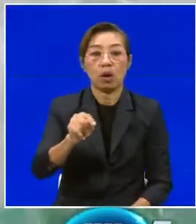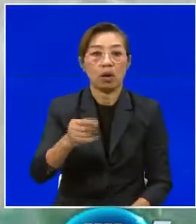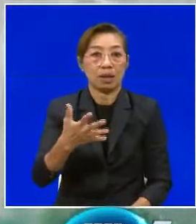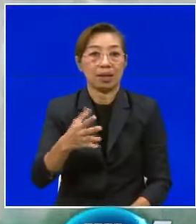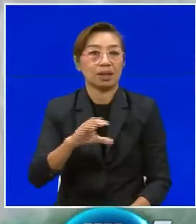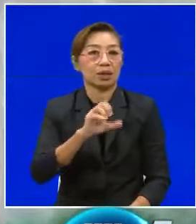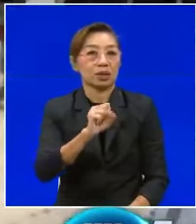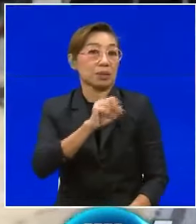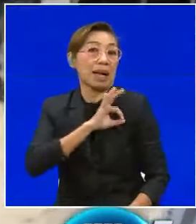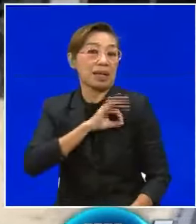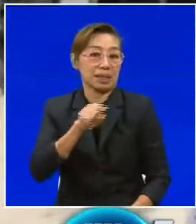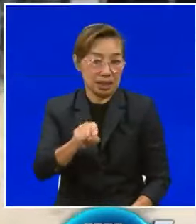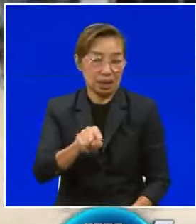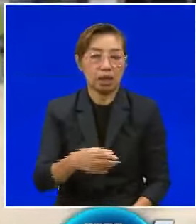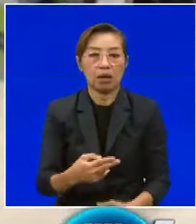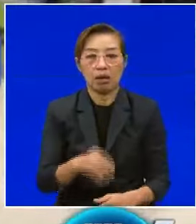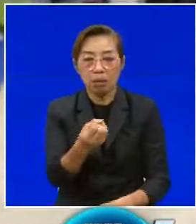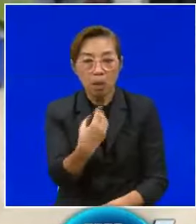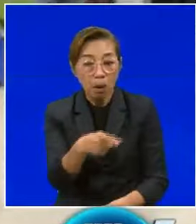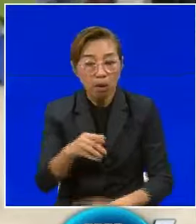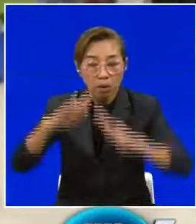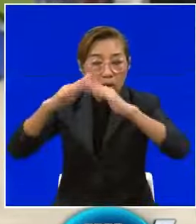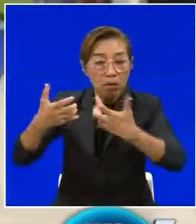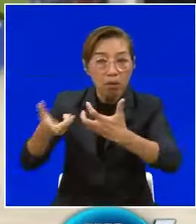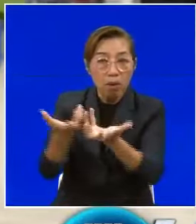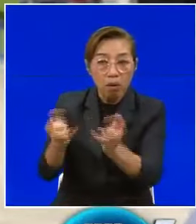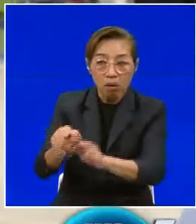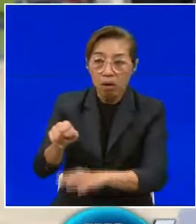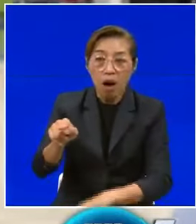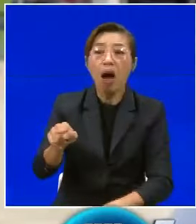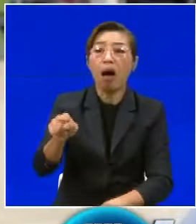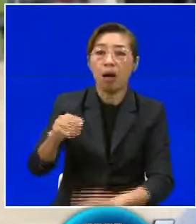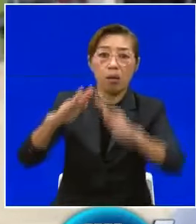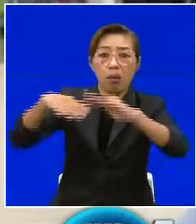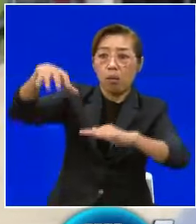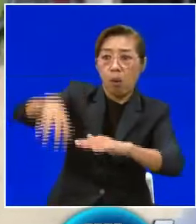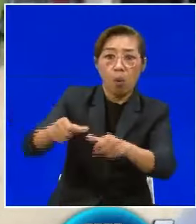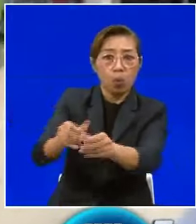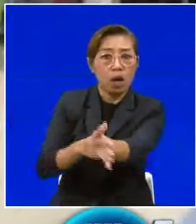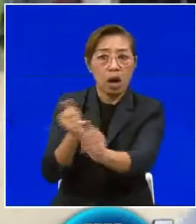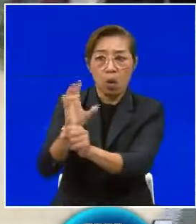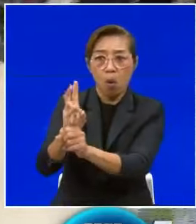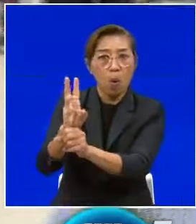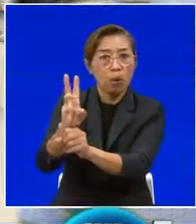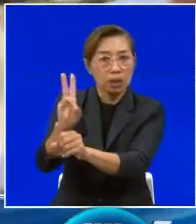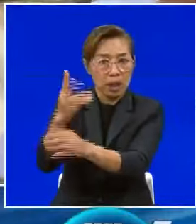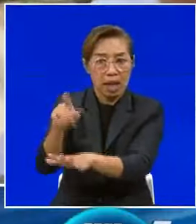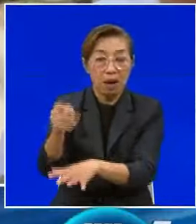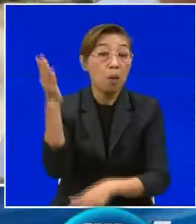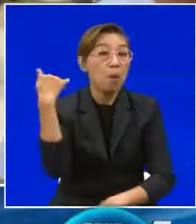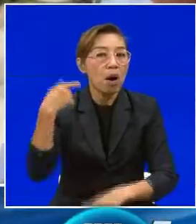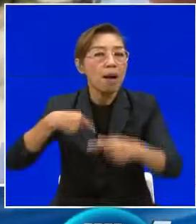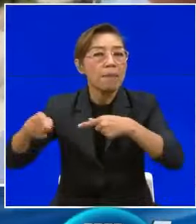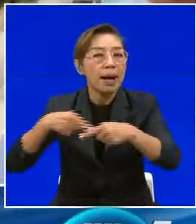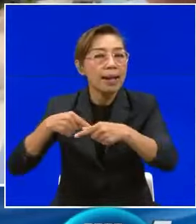วัสดีมงคลคือเขาก็บอกอ๋อกอดังนี้เหรอเห็นมา 6-7 ปีแล้วนะแล้วเขาบอกเดิมเนี่ยเป็นโรงงานหล่อเม็ดพลาสติกชาวบ้